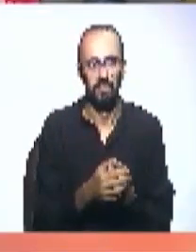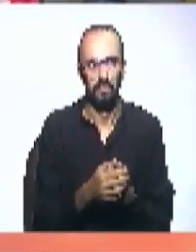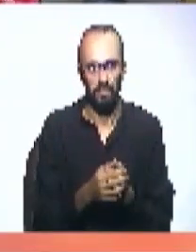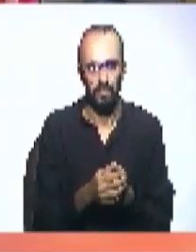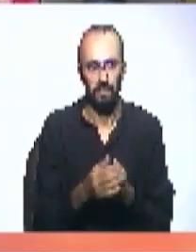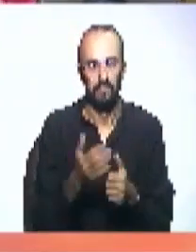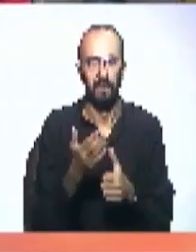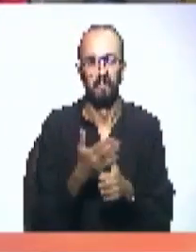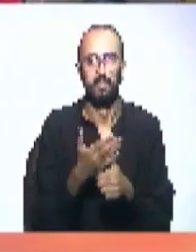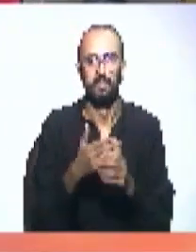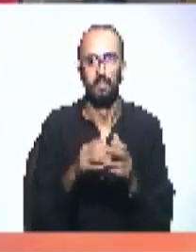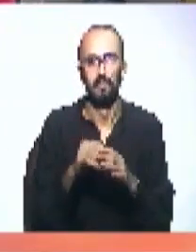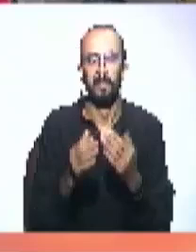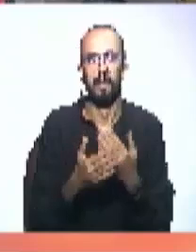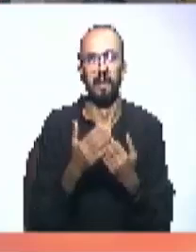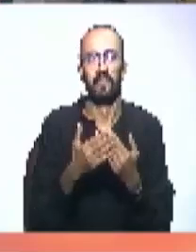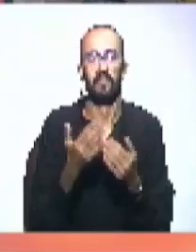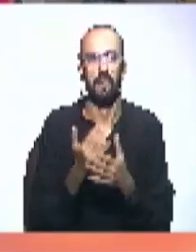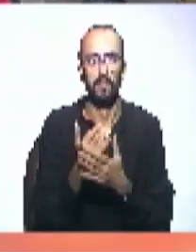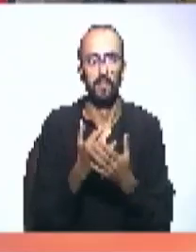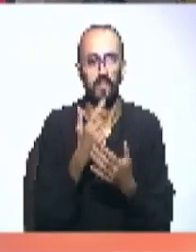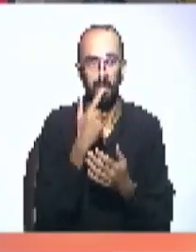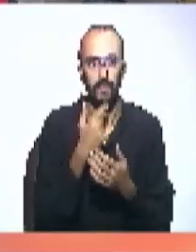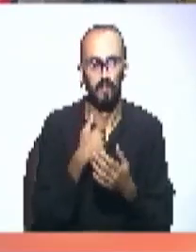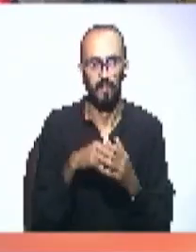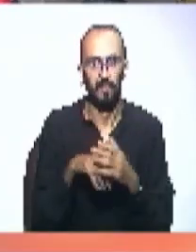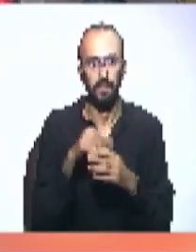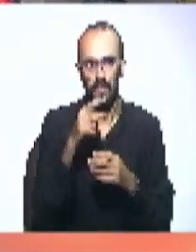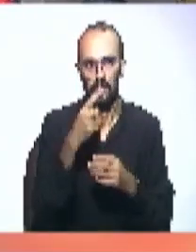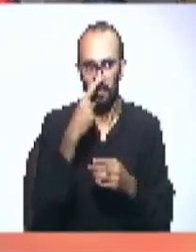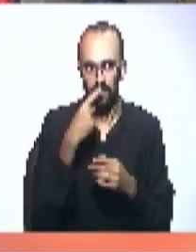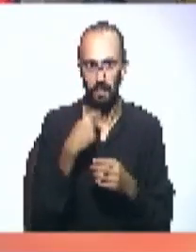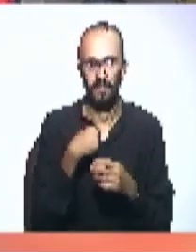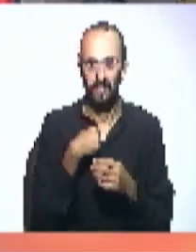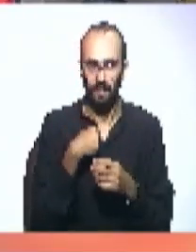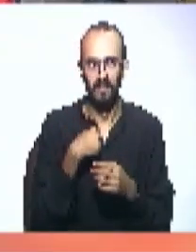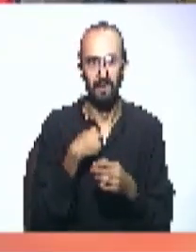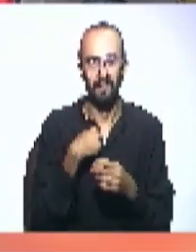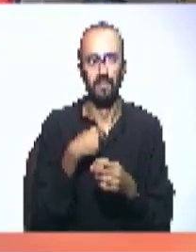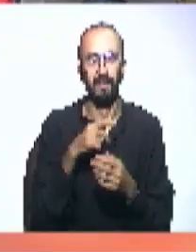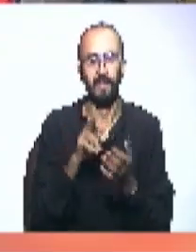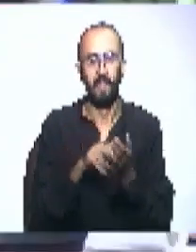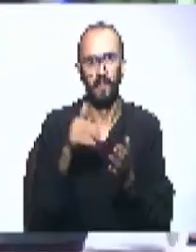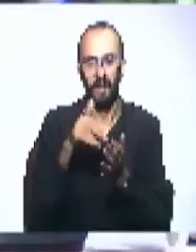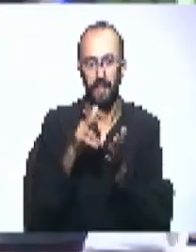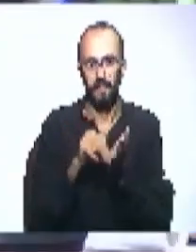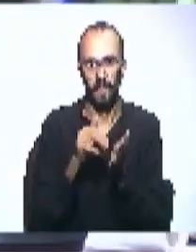فيها نعمل حاجات جديده للمدارس. اتفضل. اللي انت طلبتيها.